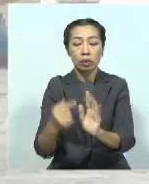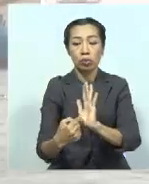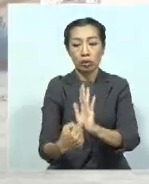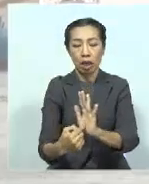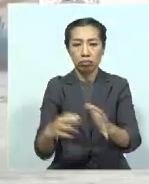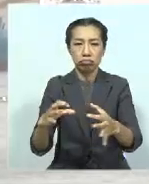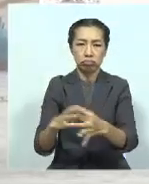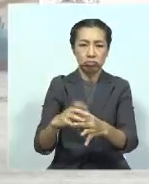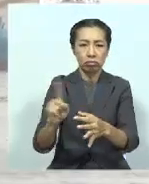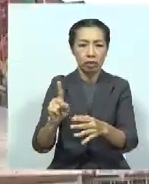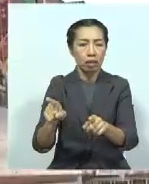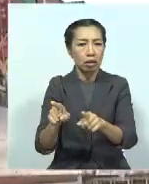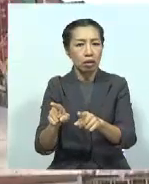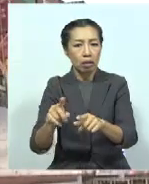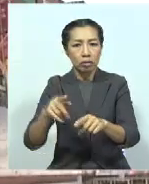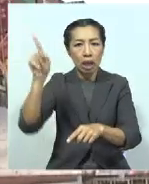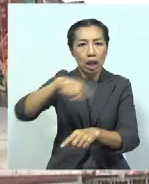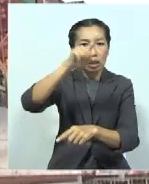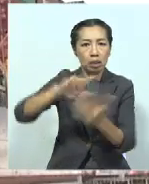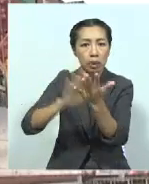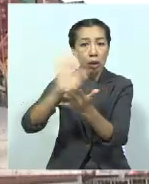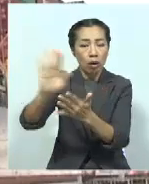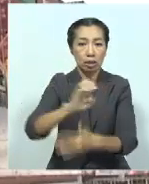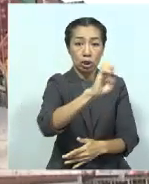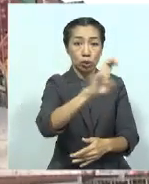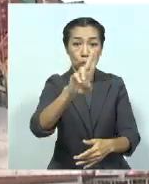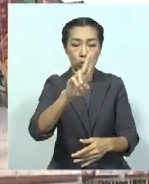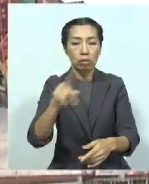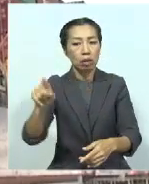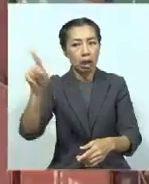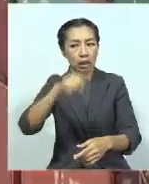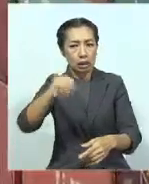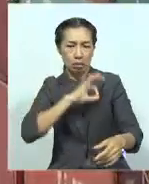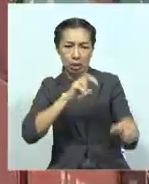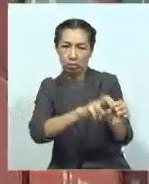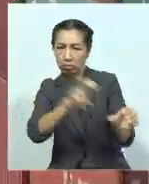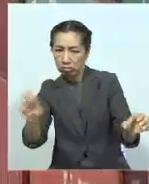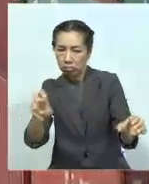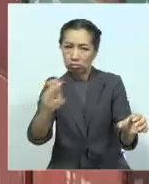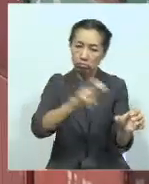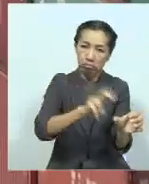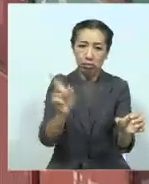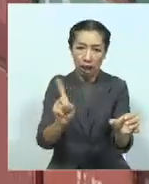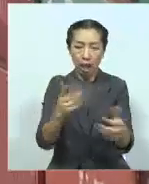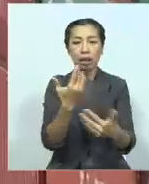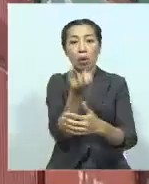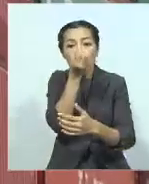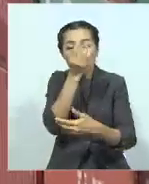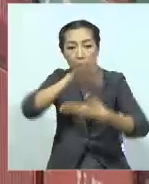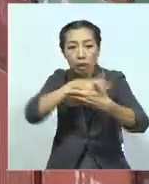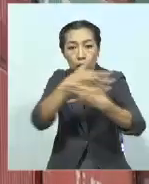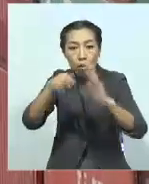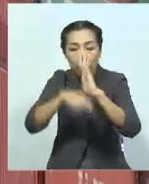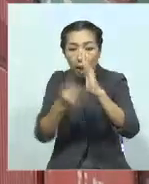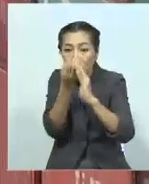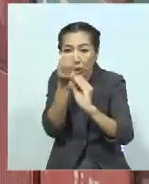ช่นความไม่แน่นอนของสถานการณ์ที่อังกฤษจะออกจากการเป็นสมาชิกสหภาพยุโรปหรือ Brexit การปรับขึ้นอัตราดอกเบี้ยนโยบาย